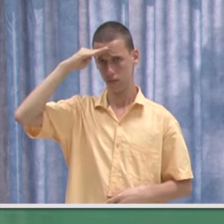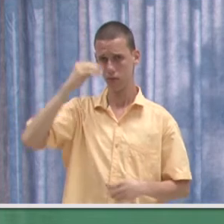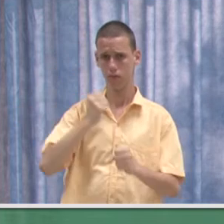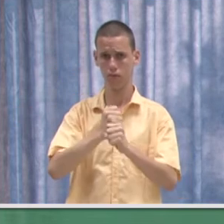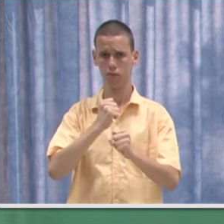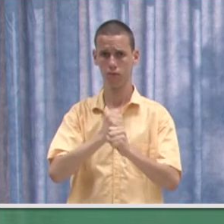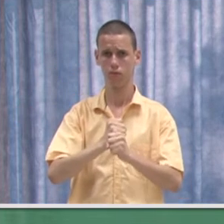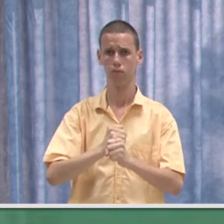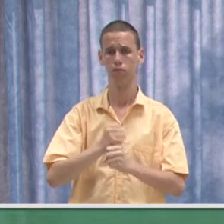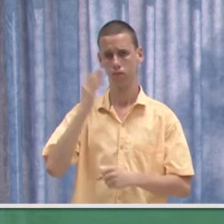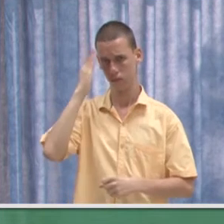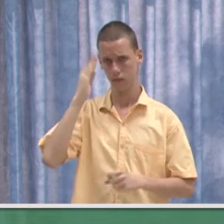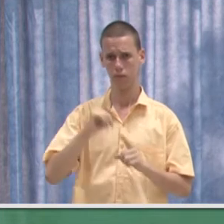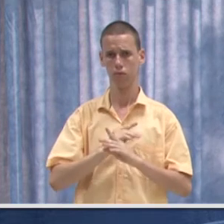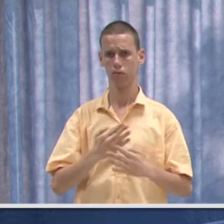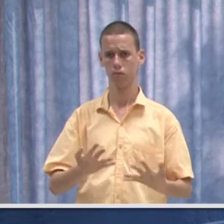ouvrir.